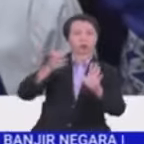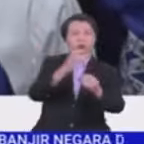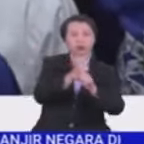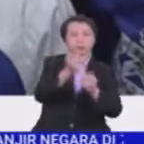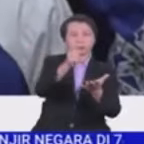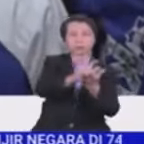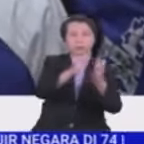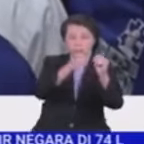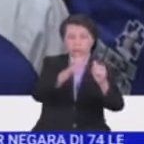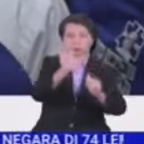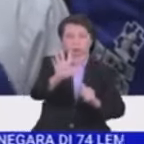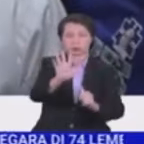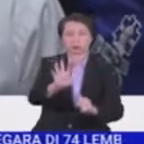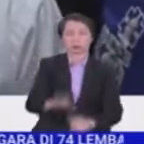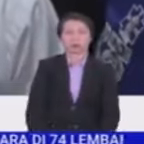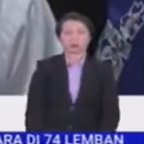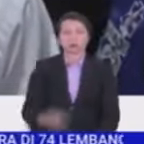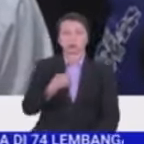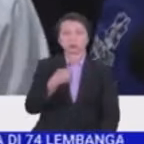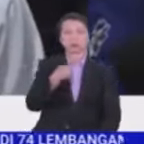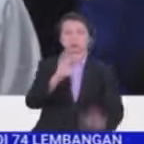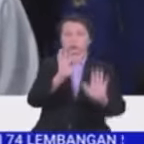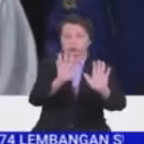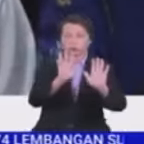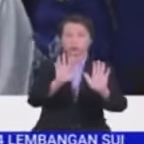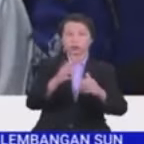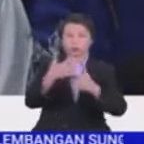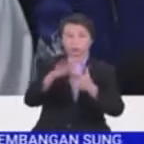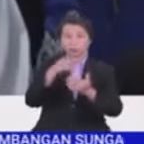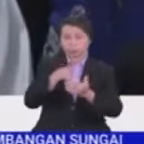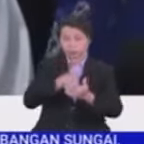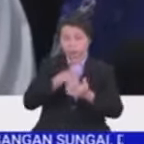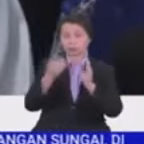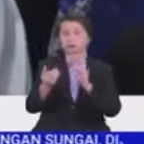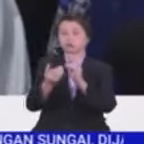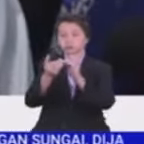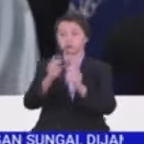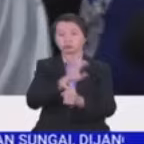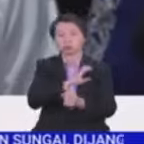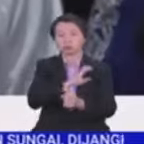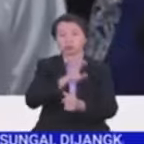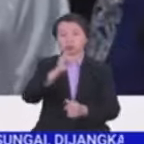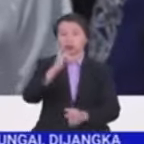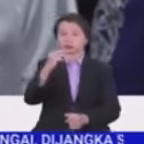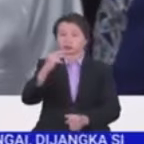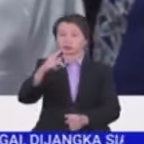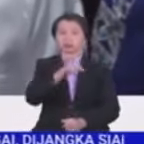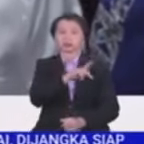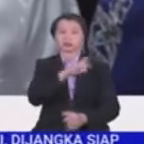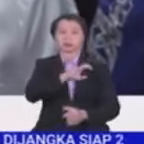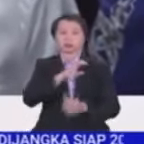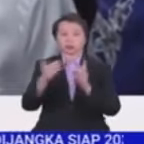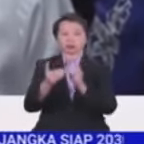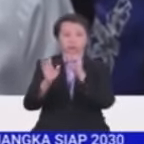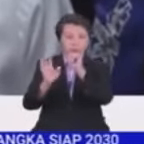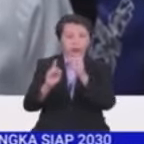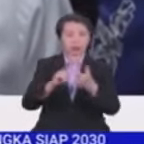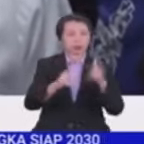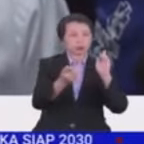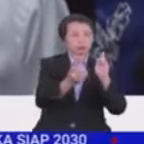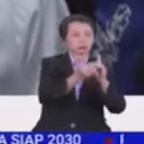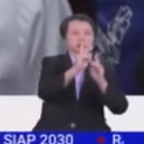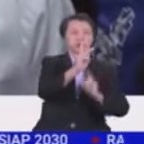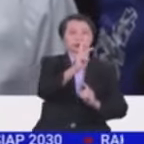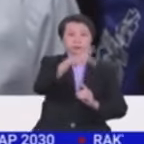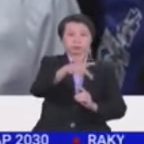ya. Kita tunggulah, tunggu. Lepas saya jumpa dengan polis, IGP, lepas saya jumpa dengan ketua pengarah